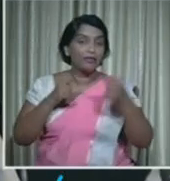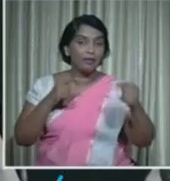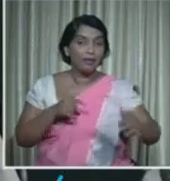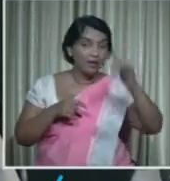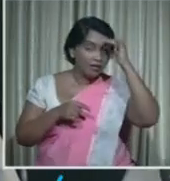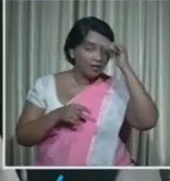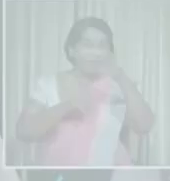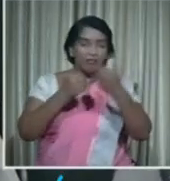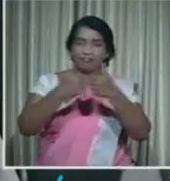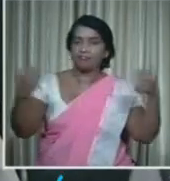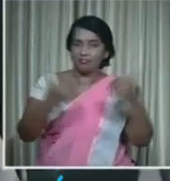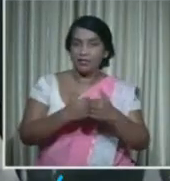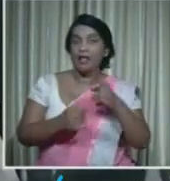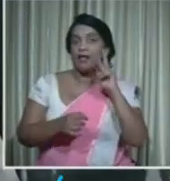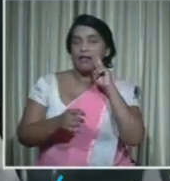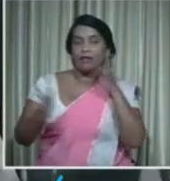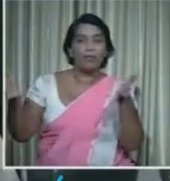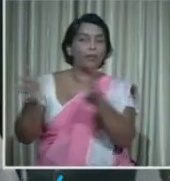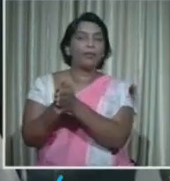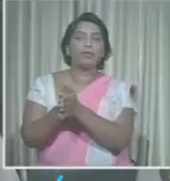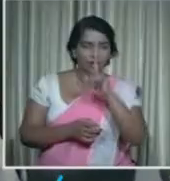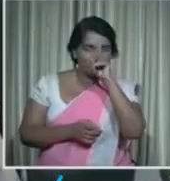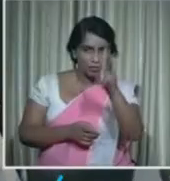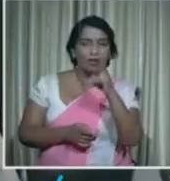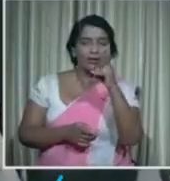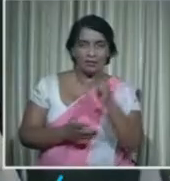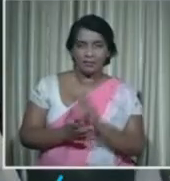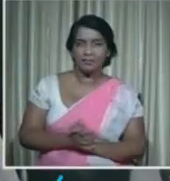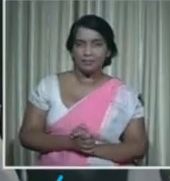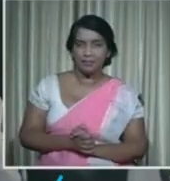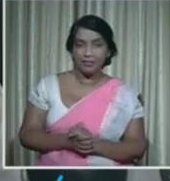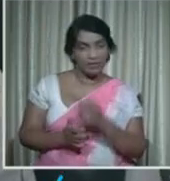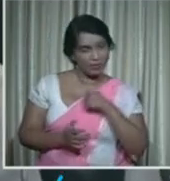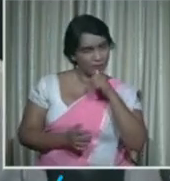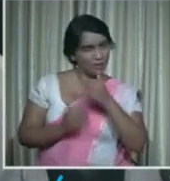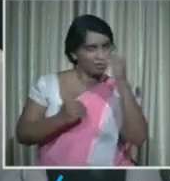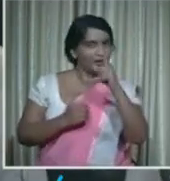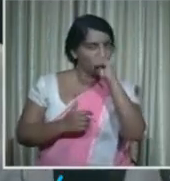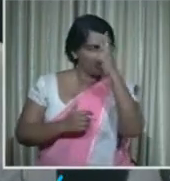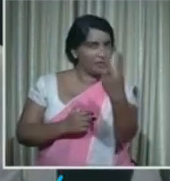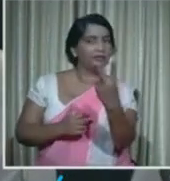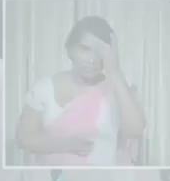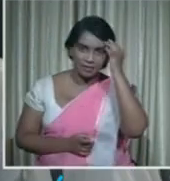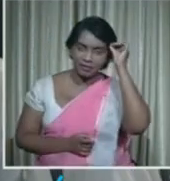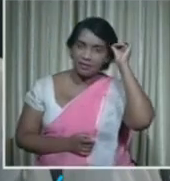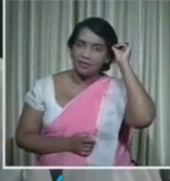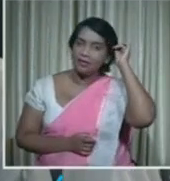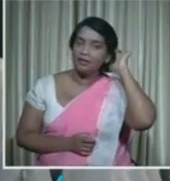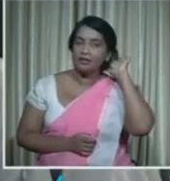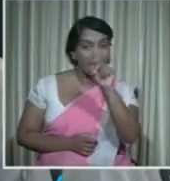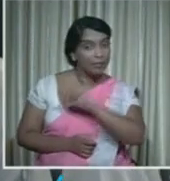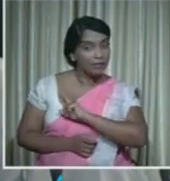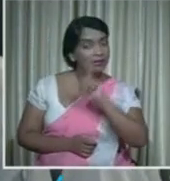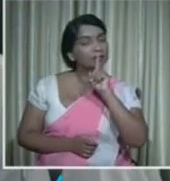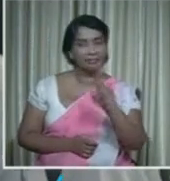නායකතුමාගේ කී දෙනෙක් ගැලවිලා රනිල් වික්‍රමසිංහ මහත්තයාගේ හිට ගන්නවද කියලා බලමු. කැට තියලා කියන්න සුමාන දෙකයි. නන්ටි කහ ගන්න ඕනේද? කිනාගේ නන්ටි ක